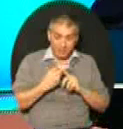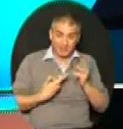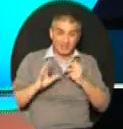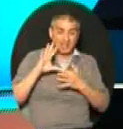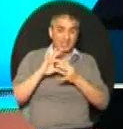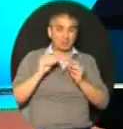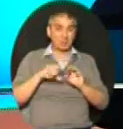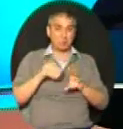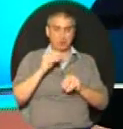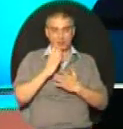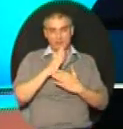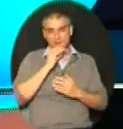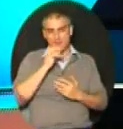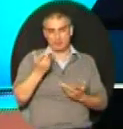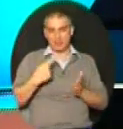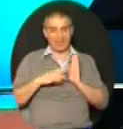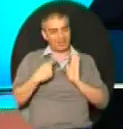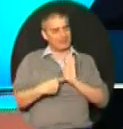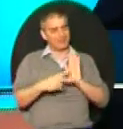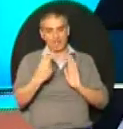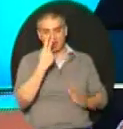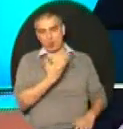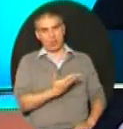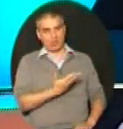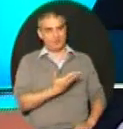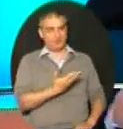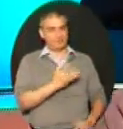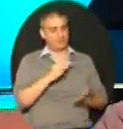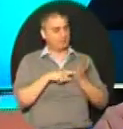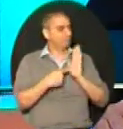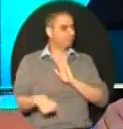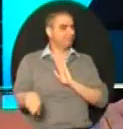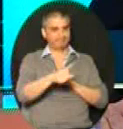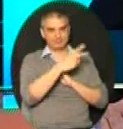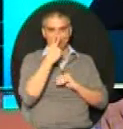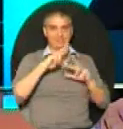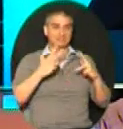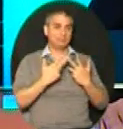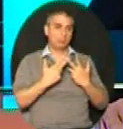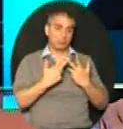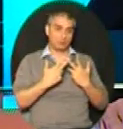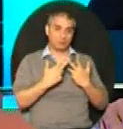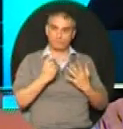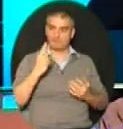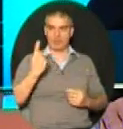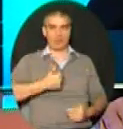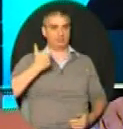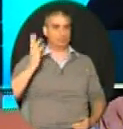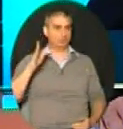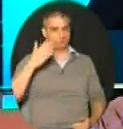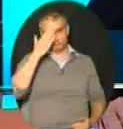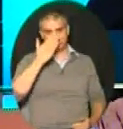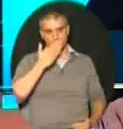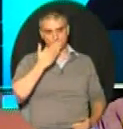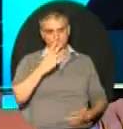הקשר עם הבוחר, דיברנו על נראות, דיברנו על איך הדברים משתקפים בעיני הציבור, ולכל שר יש, תודה